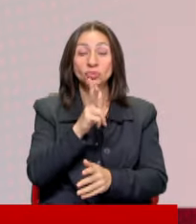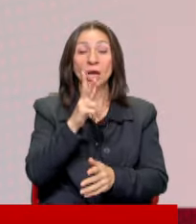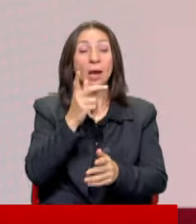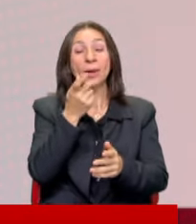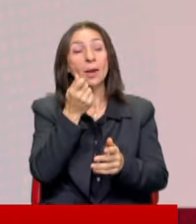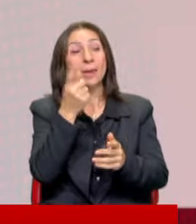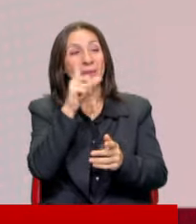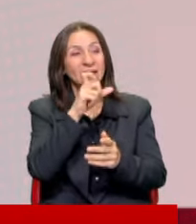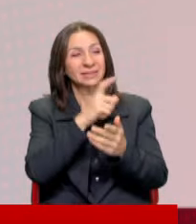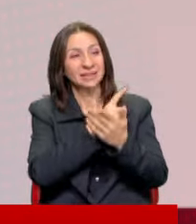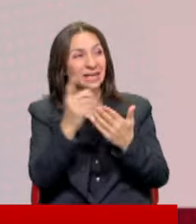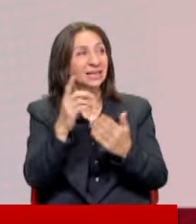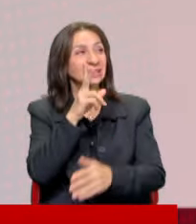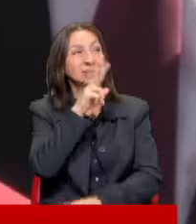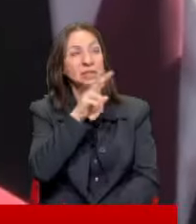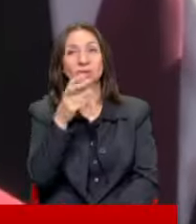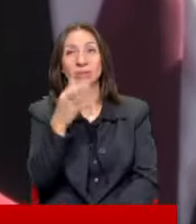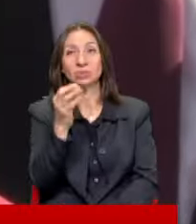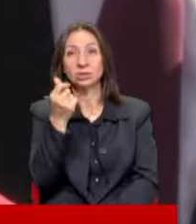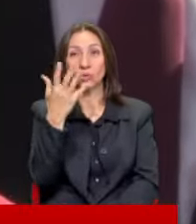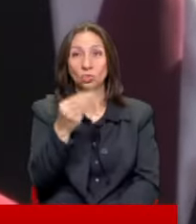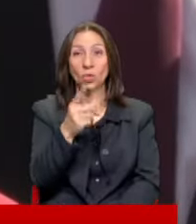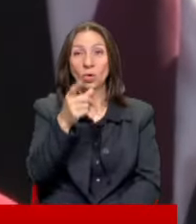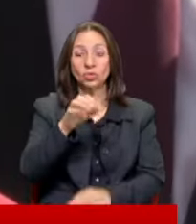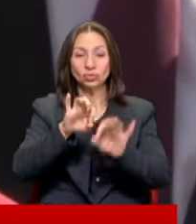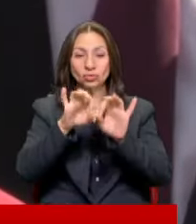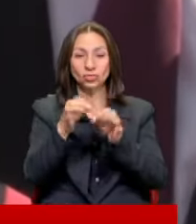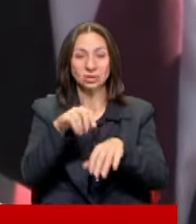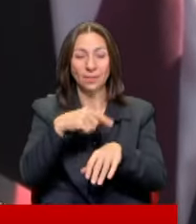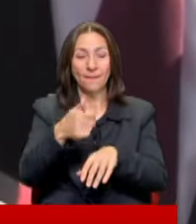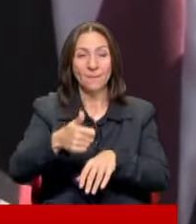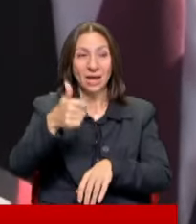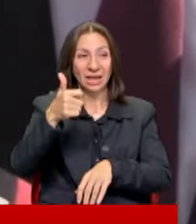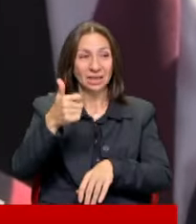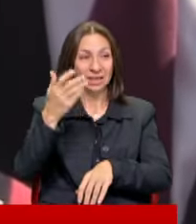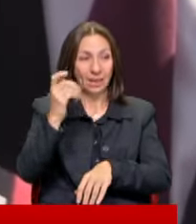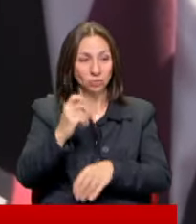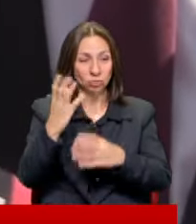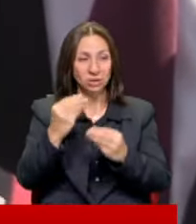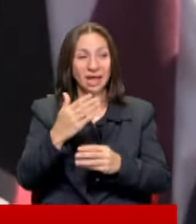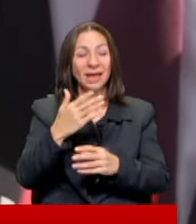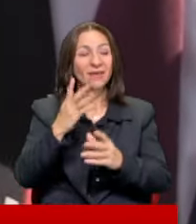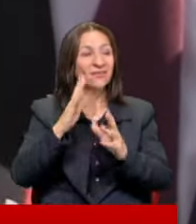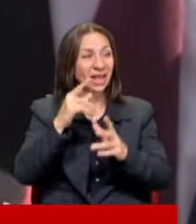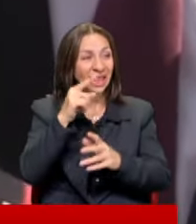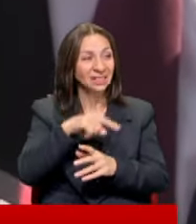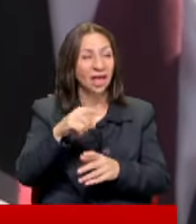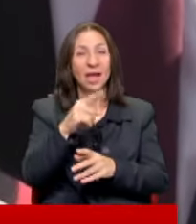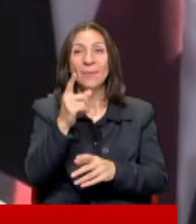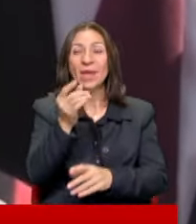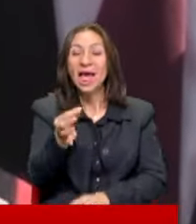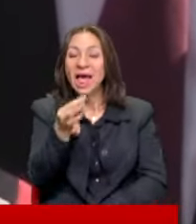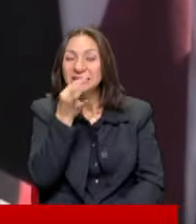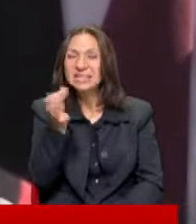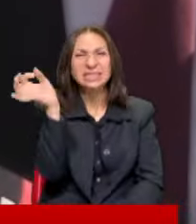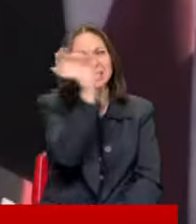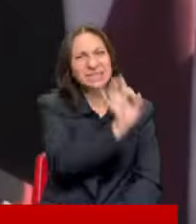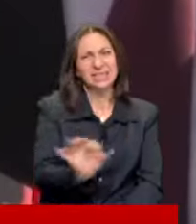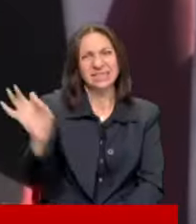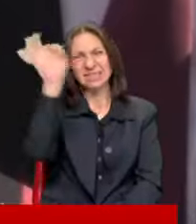fiyatı İsa 860 liraya yükseldi O sucuk ikramı sırasında bakanlarımızın yapmış olduğu etkinlikte ağzına dahi bir lokma